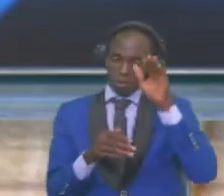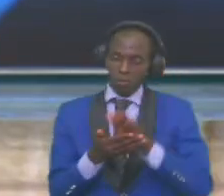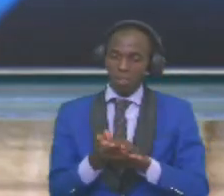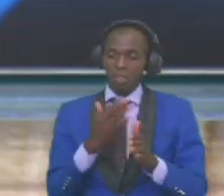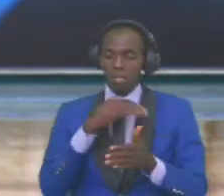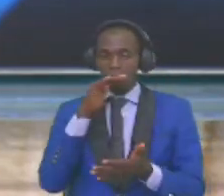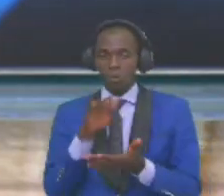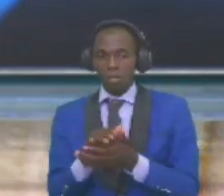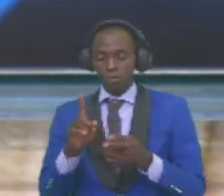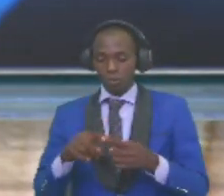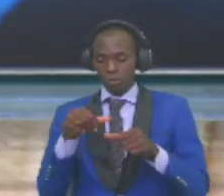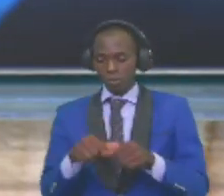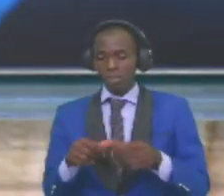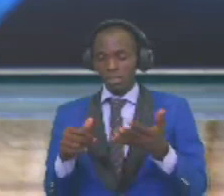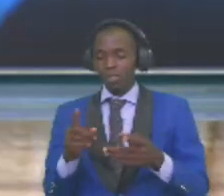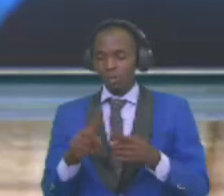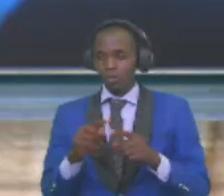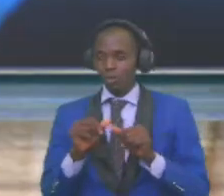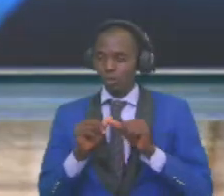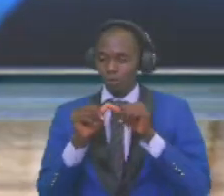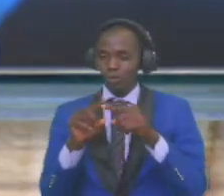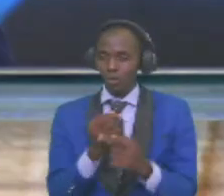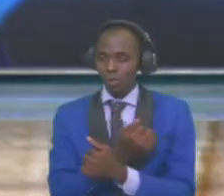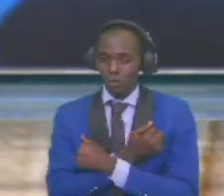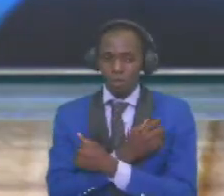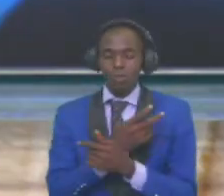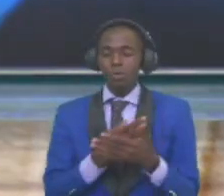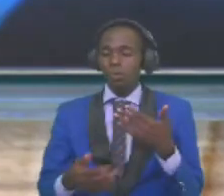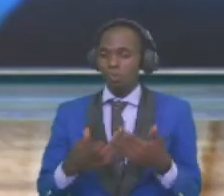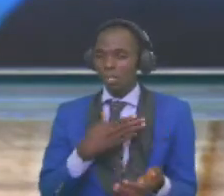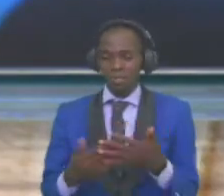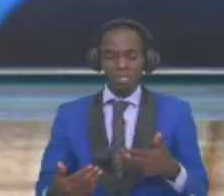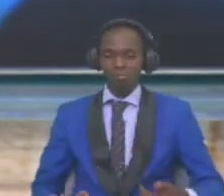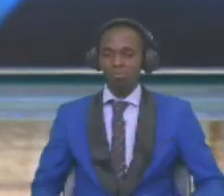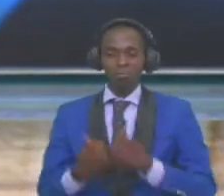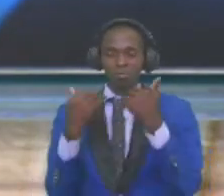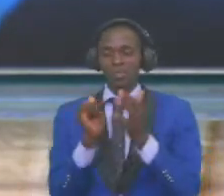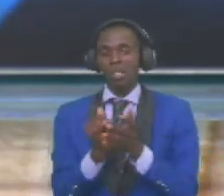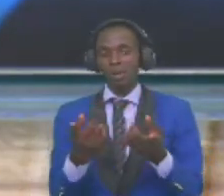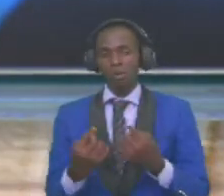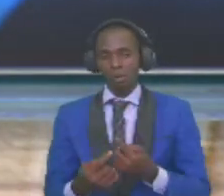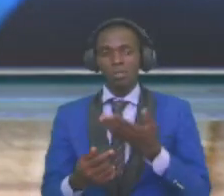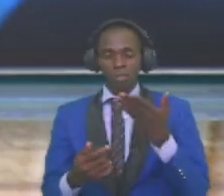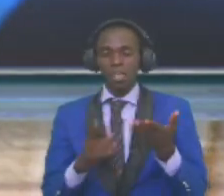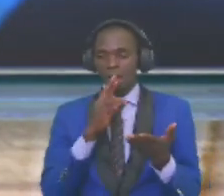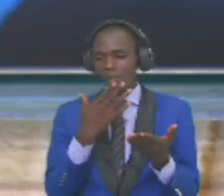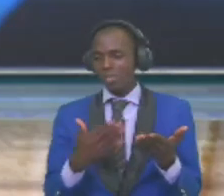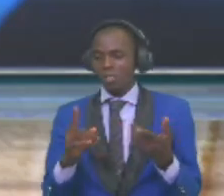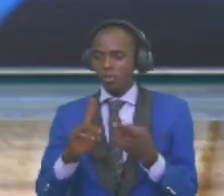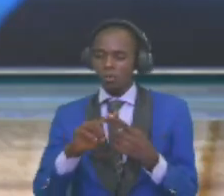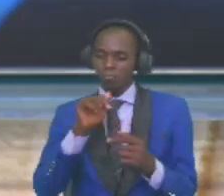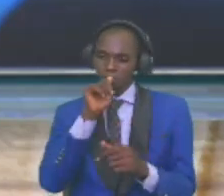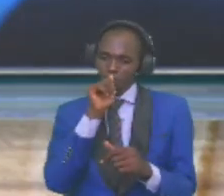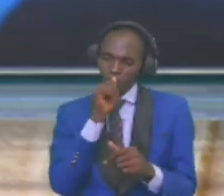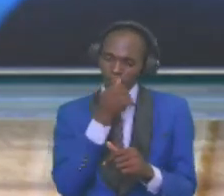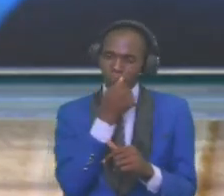femme est verte lavable continuent de saluer peu importe les défis auxquels on est confrontés il a des choses à